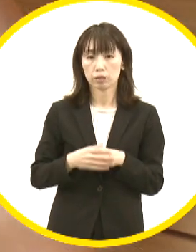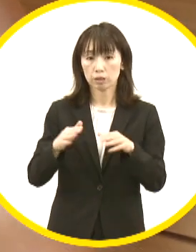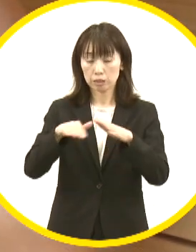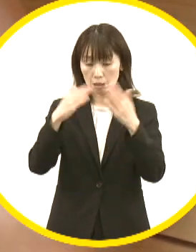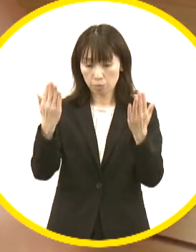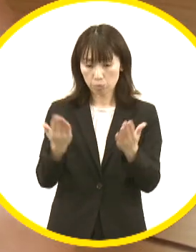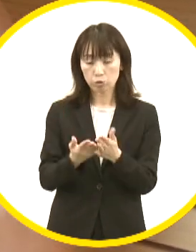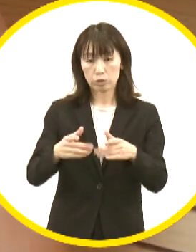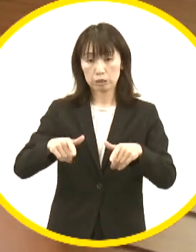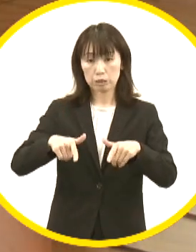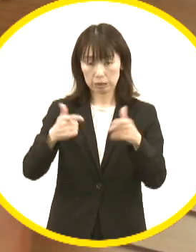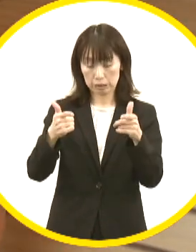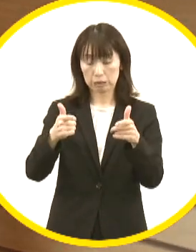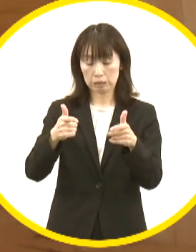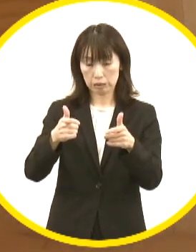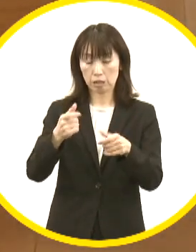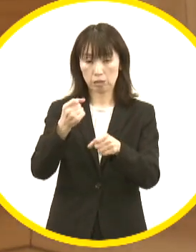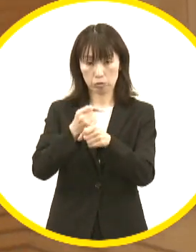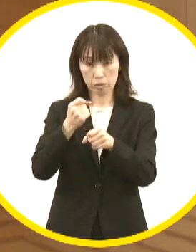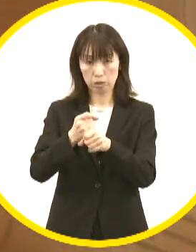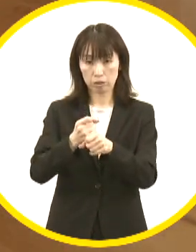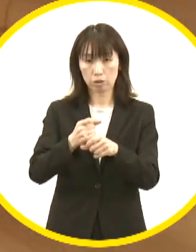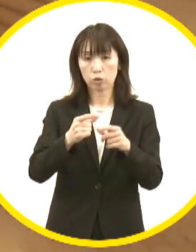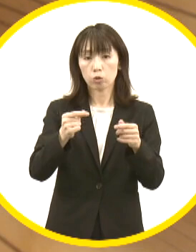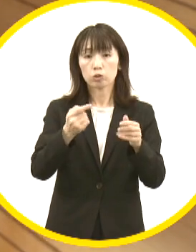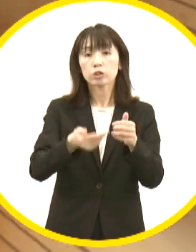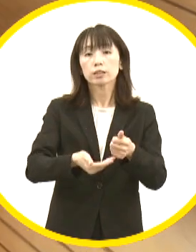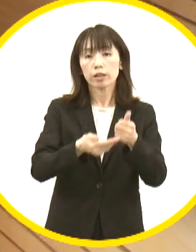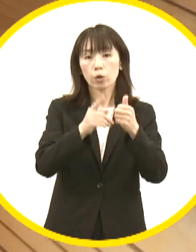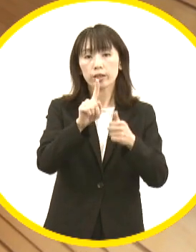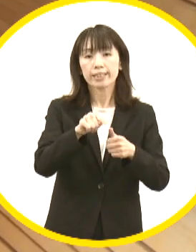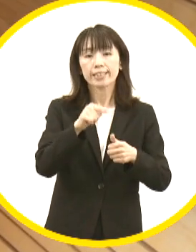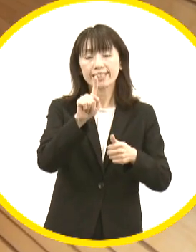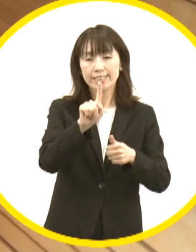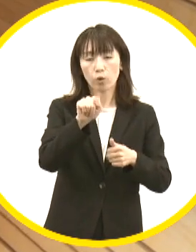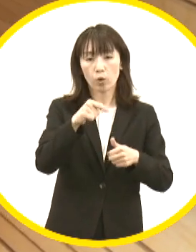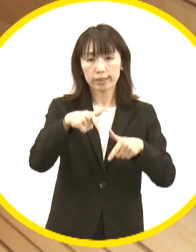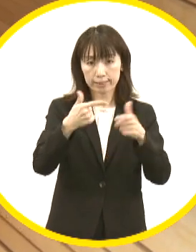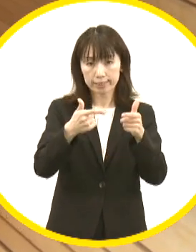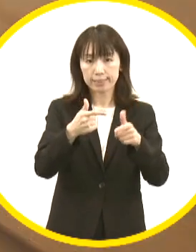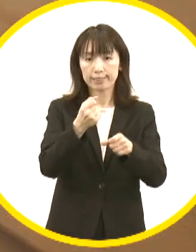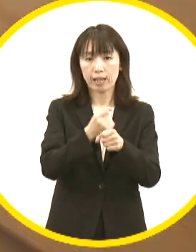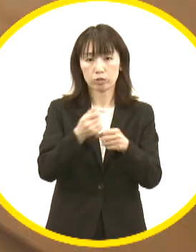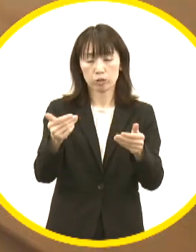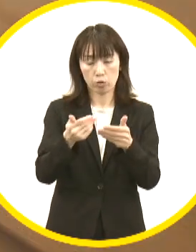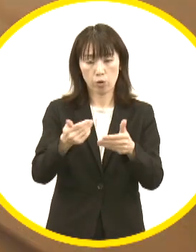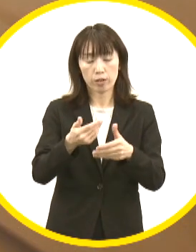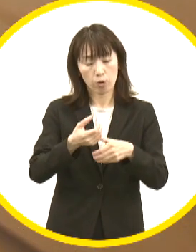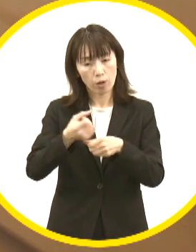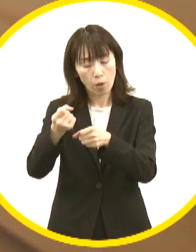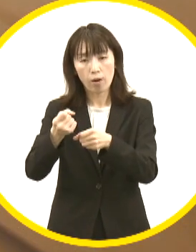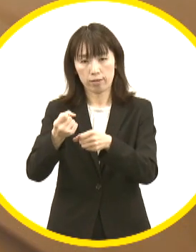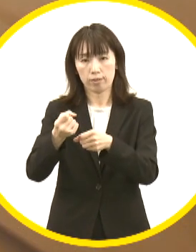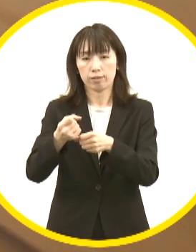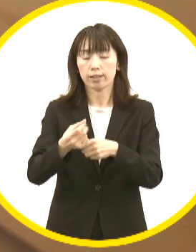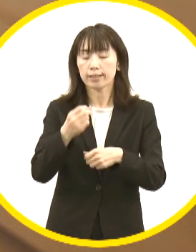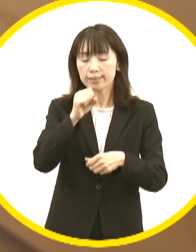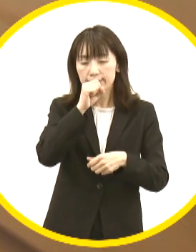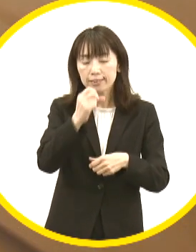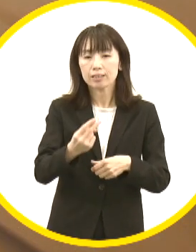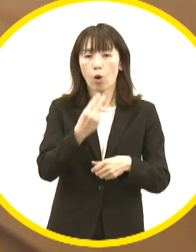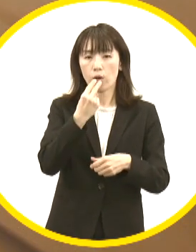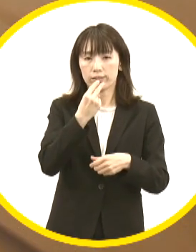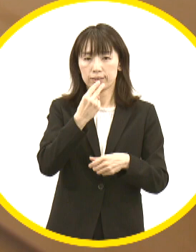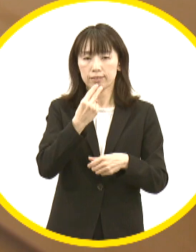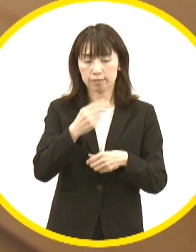全部木で作られている極端なヒノキでですね、大工仕事にこだわったサウナですね。いい香りしてると思います。 包まれてます